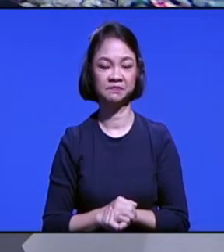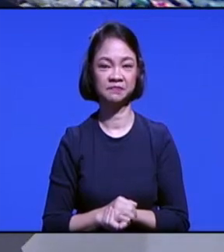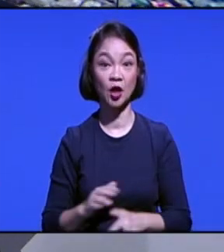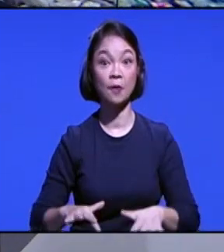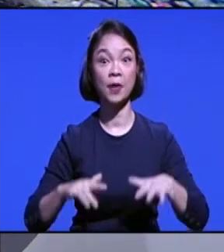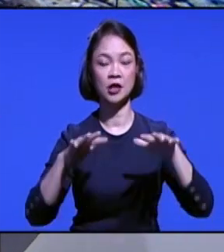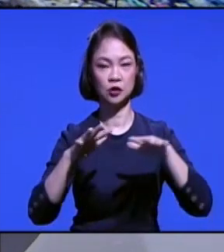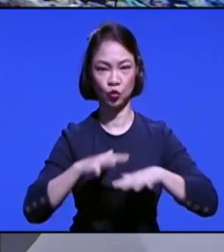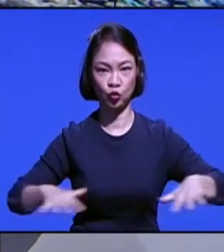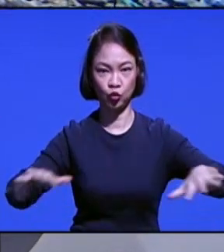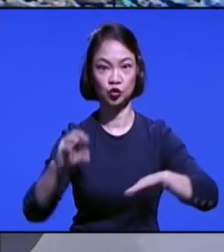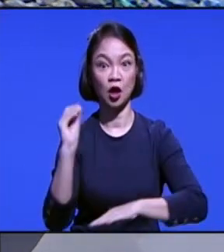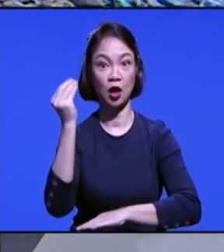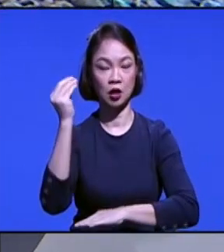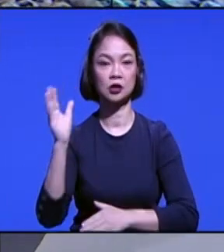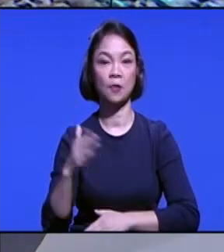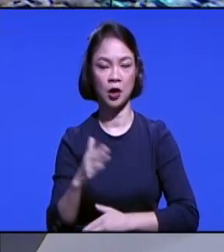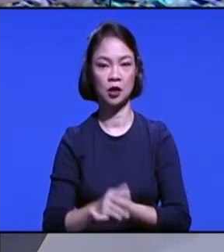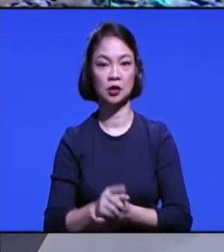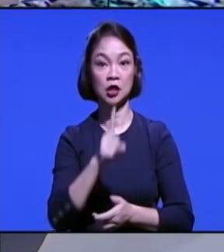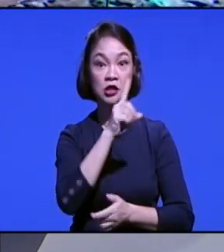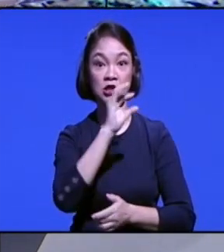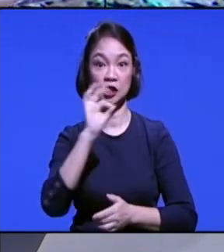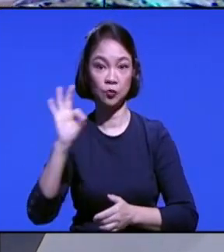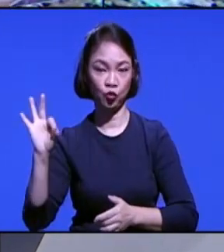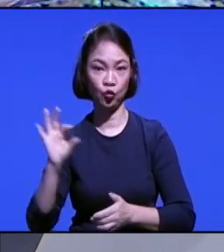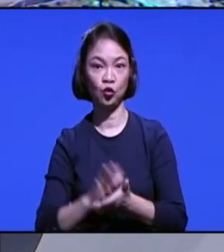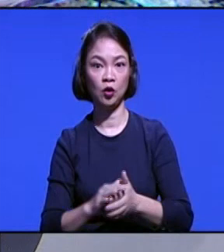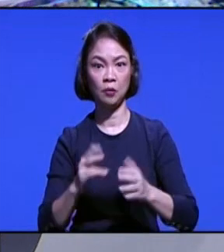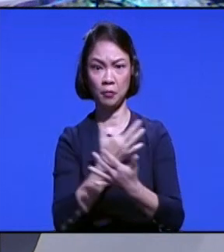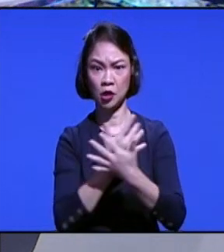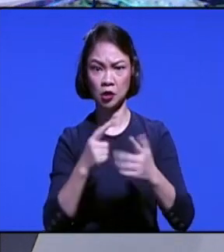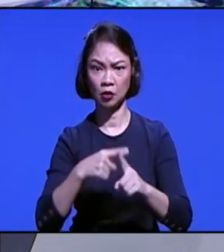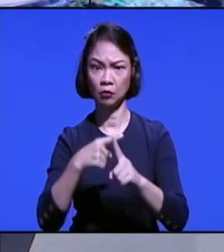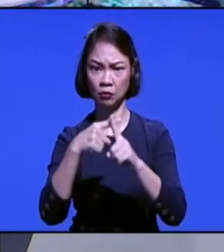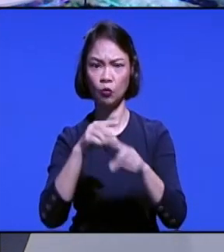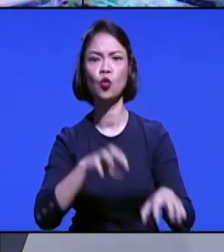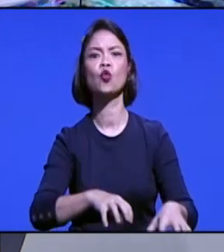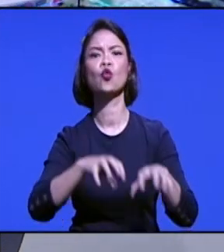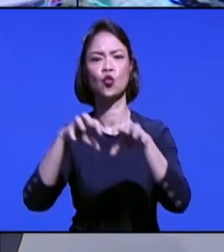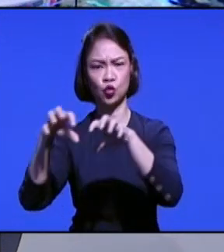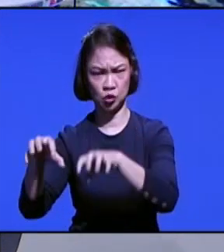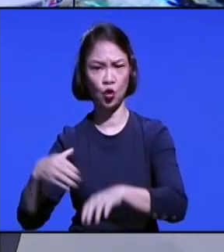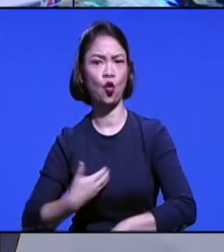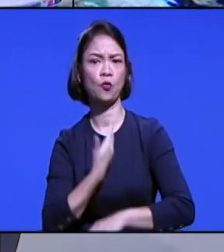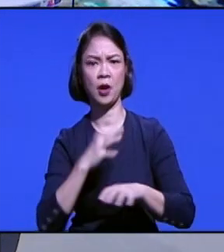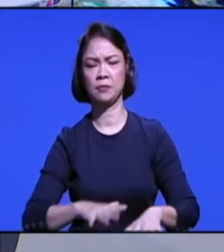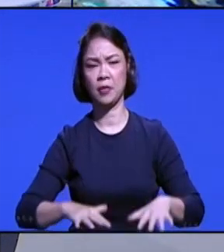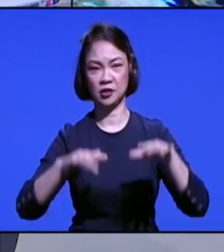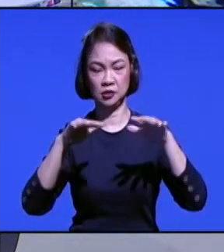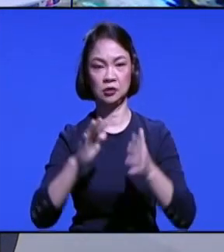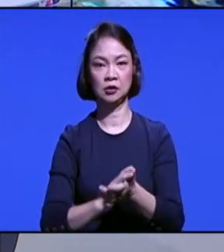Banjir yang mengepung Jakarta Barat memaksa 1.000 lebih warga mengungsi. Bukan hanya posko resmi, para korban banjir ini juga